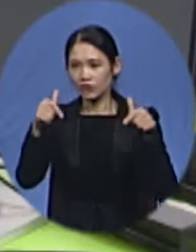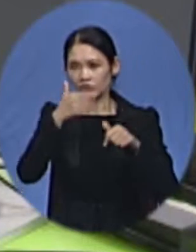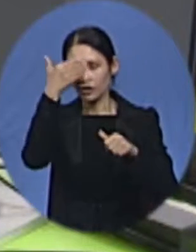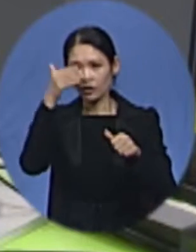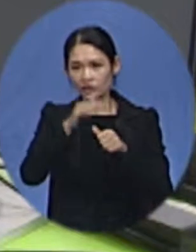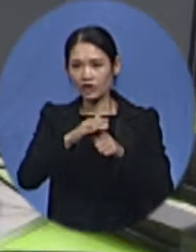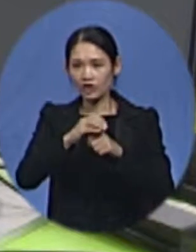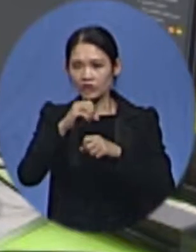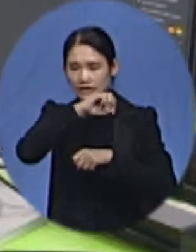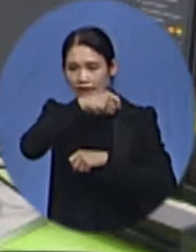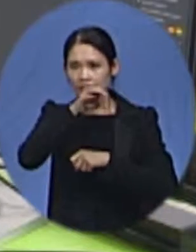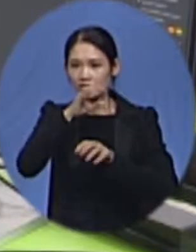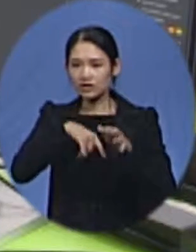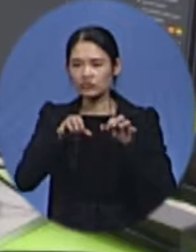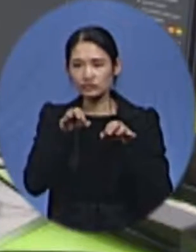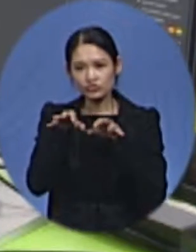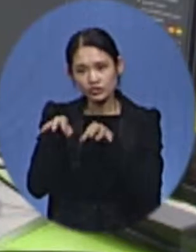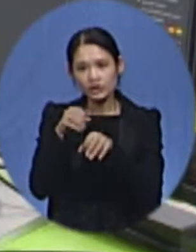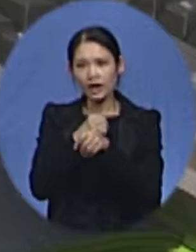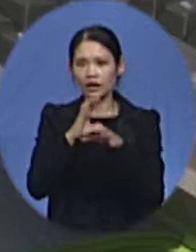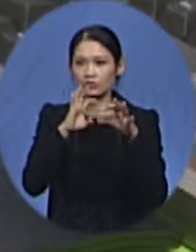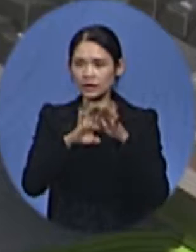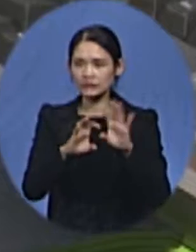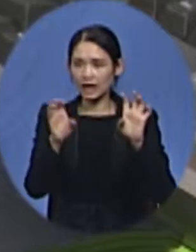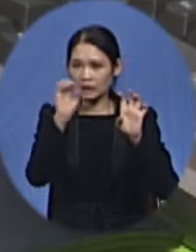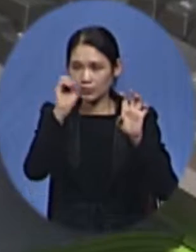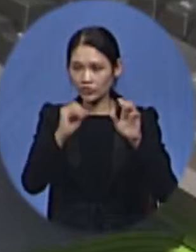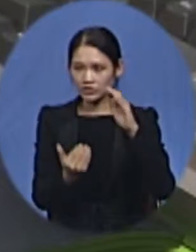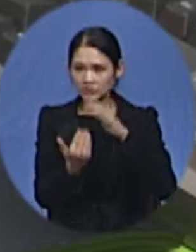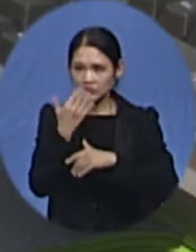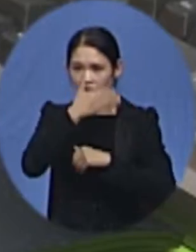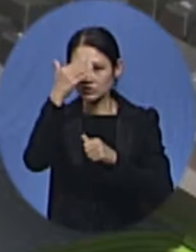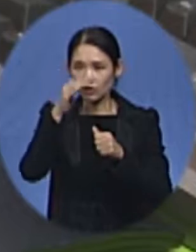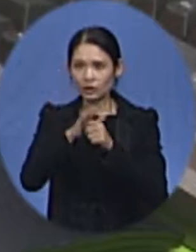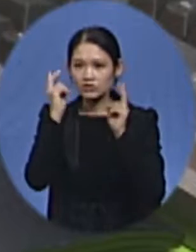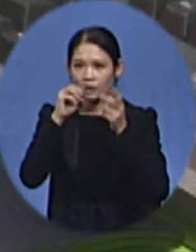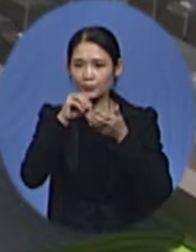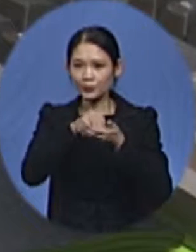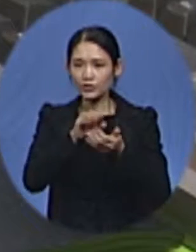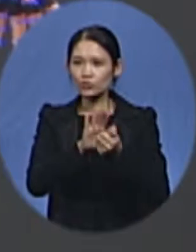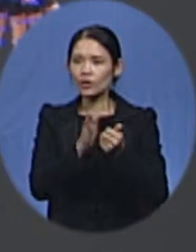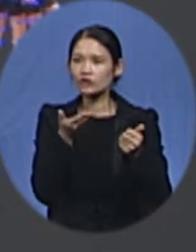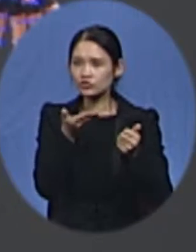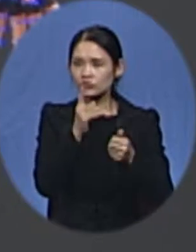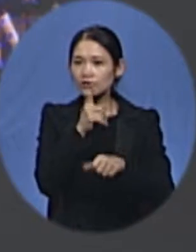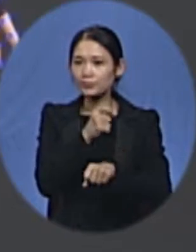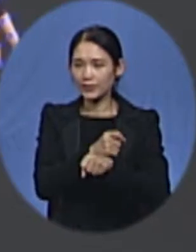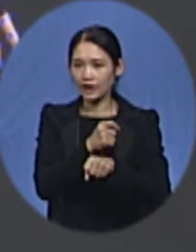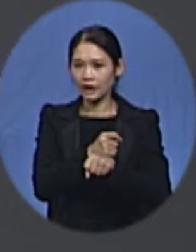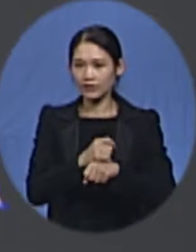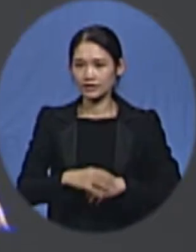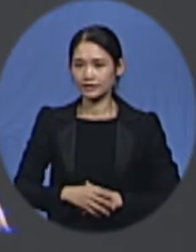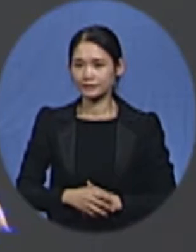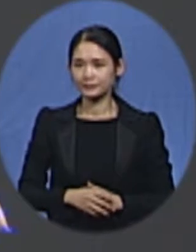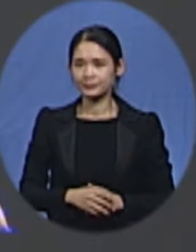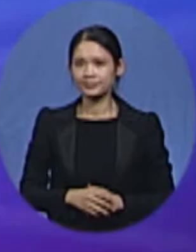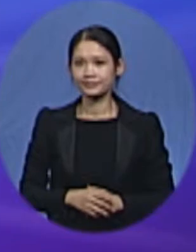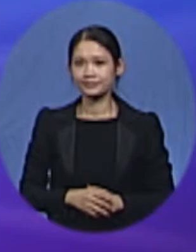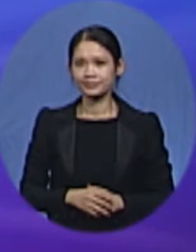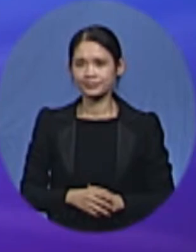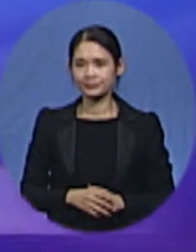예산을 집중 투자해 40만 명 이상의 청년들에게 취업의 디딤돌이 되겠다고 밝힌 바 있습니다.